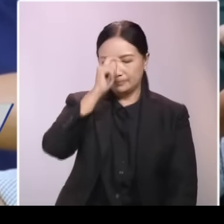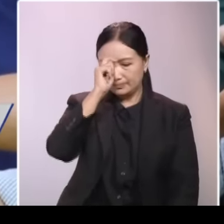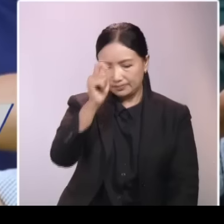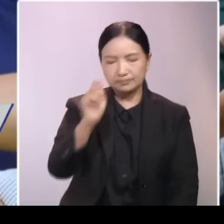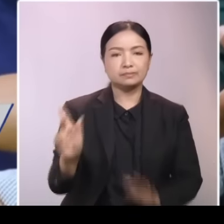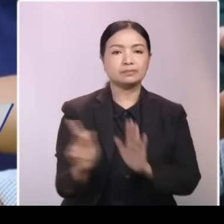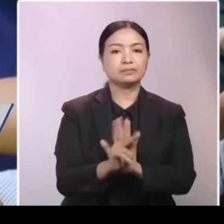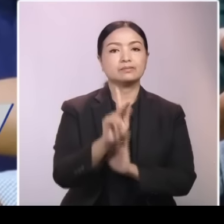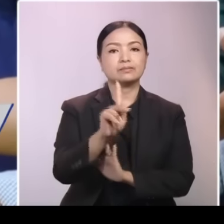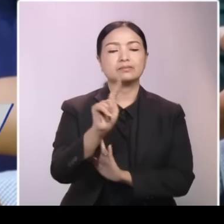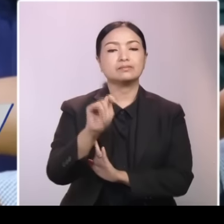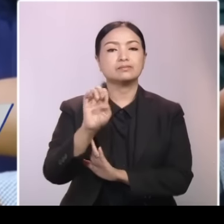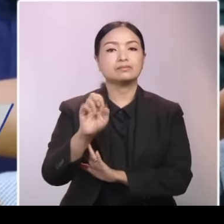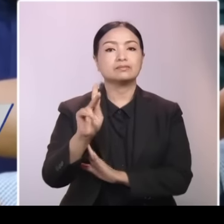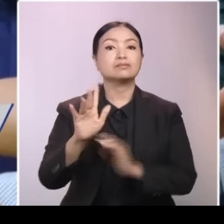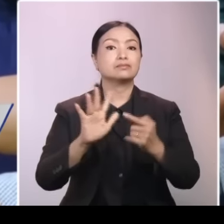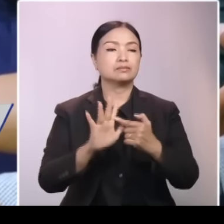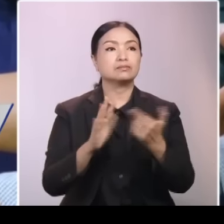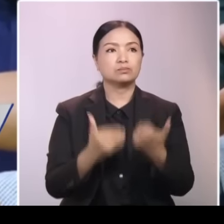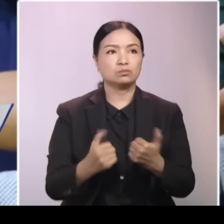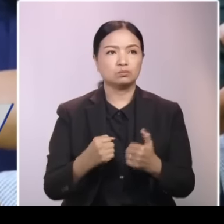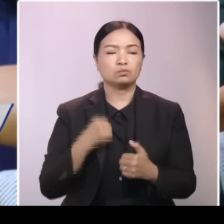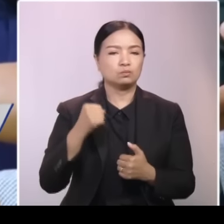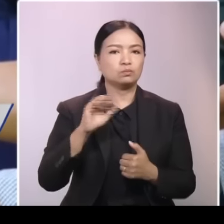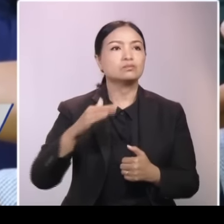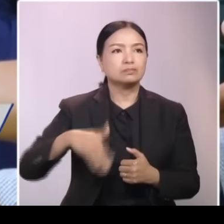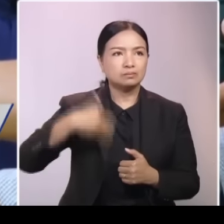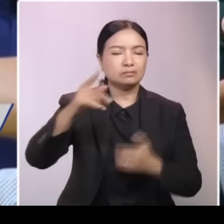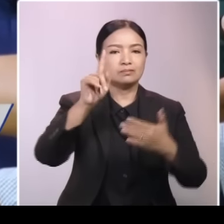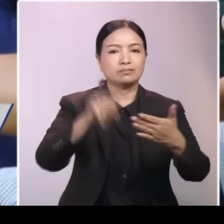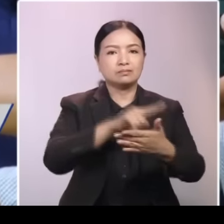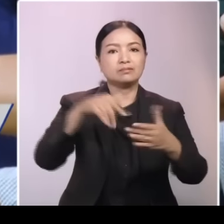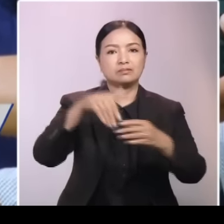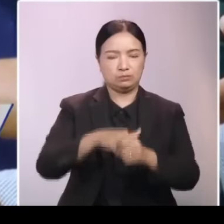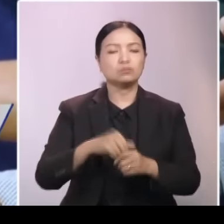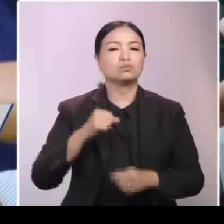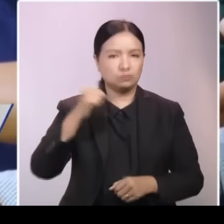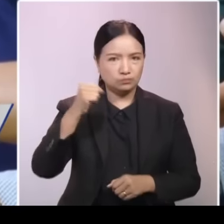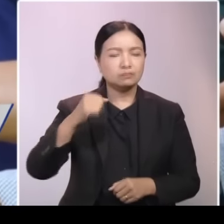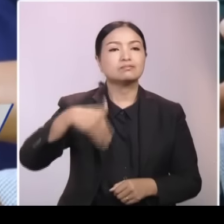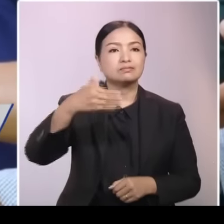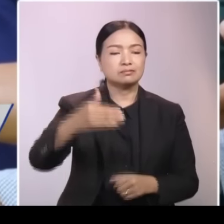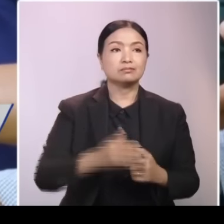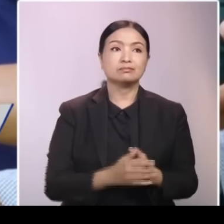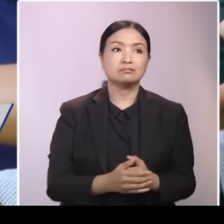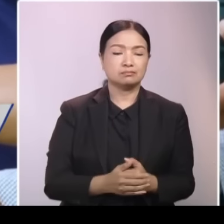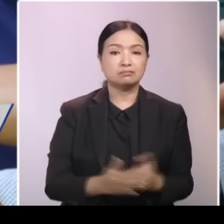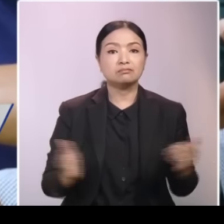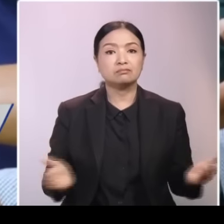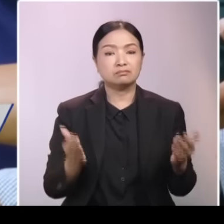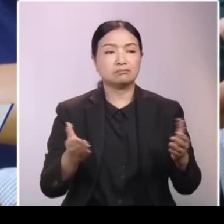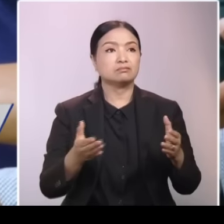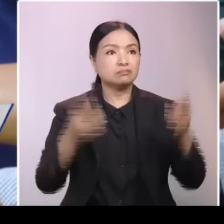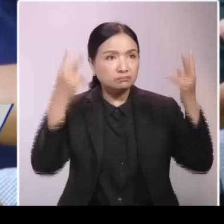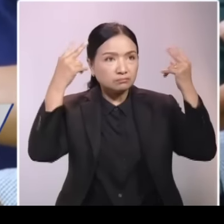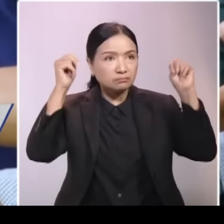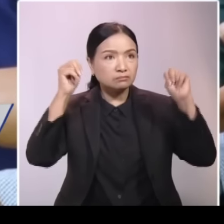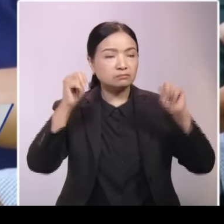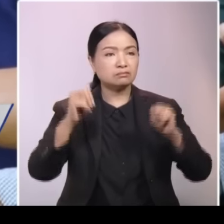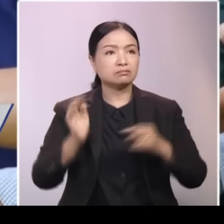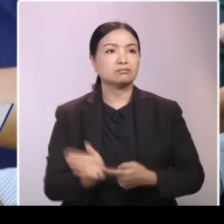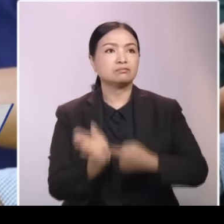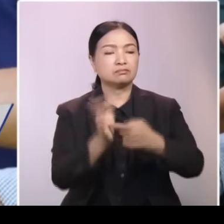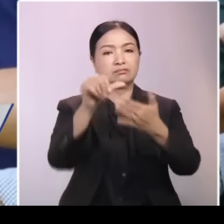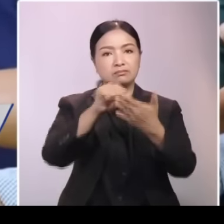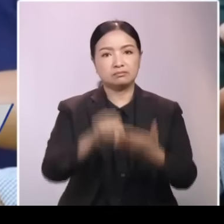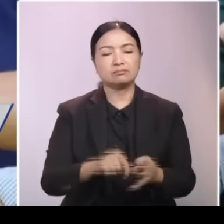กาค่ะบอกเลยค่ะว่าตอนนี้ยังไม่สู้แต่จะสู้ต่อเลือกตั้งนะคะและย้ำด้วยค่ะว่าไม่สนับสนุนนายกรัฐมนตรีที่เสนอแก้ไขมาตร